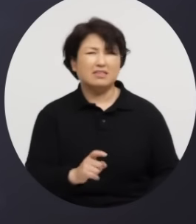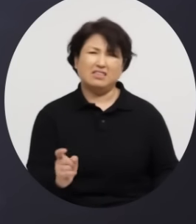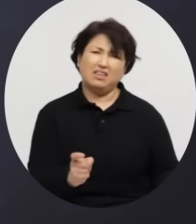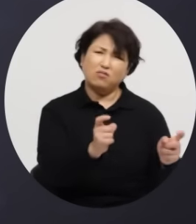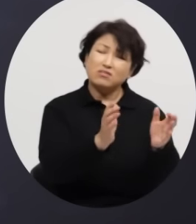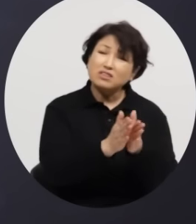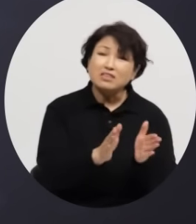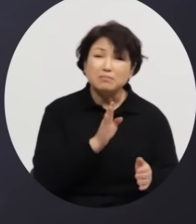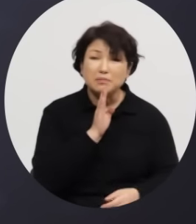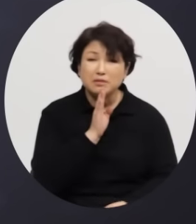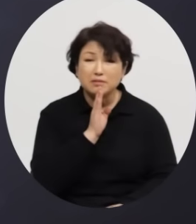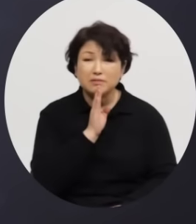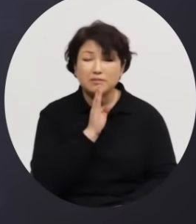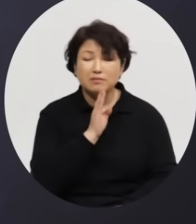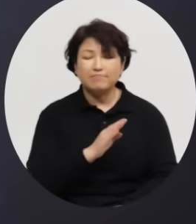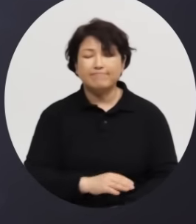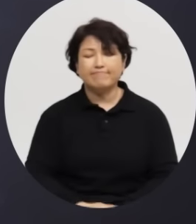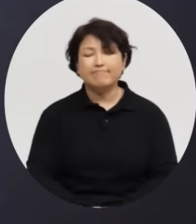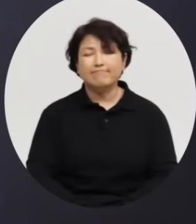그러면 말싸움이 일어나겠죠.